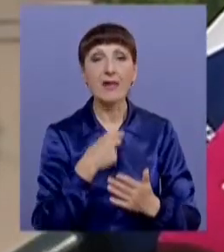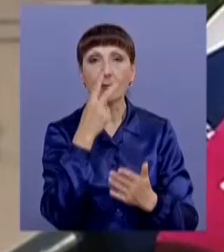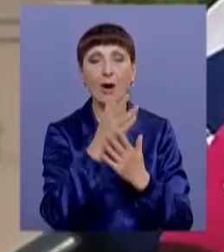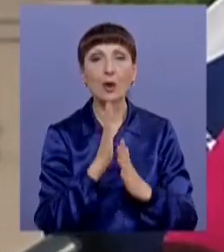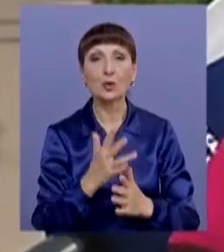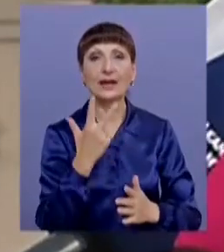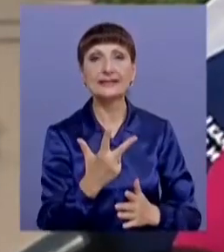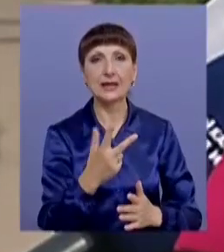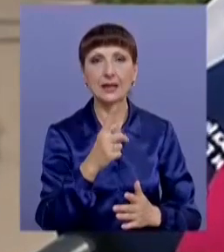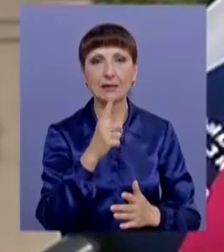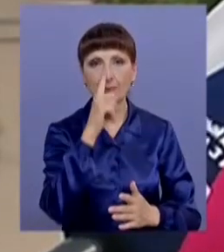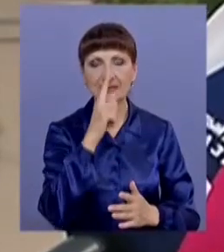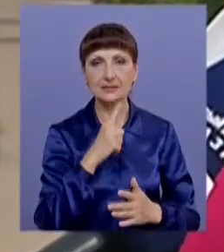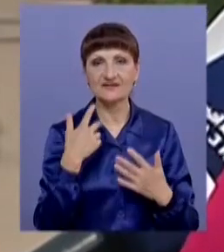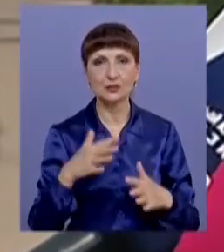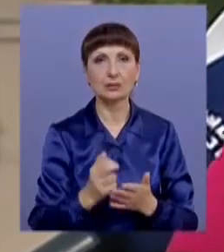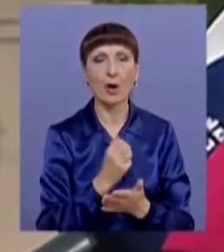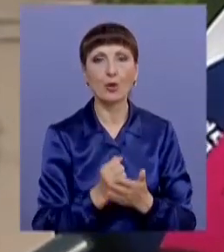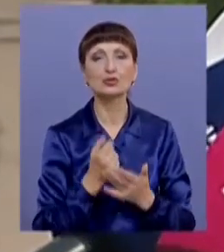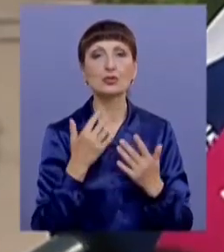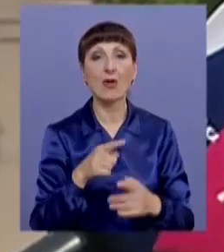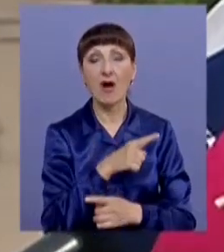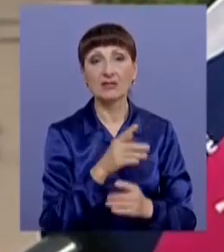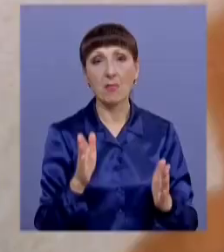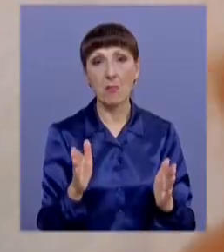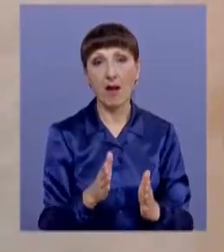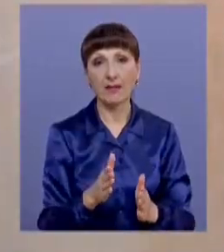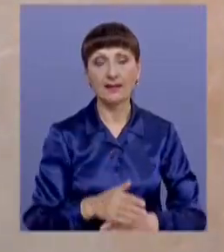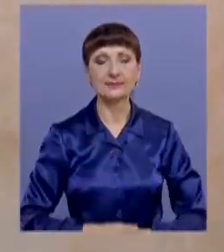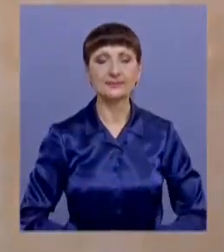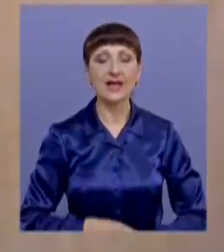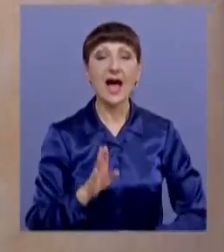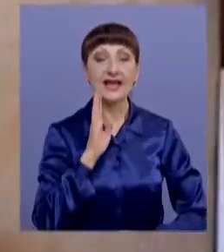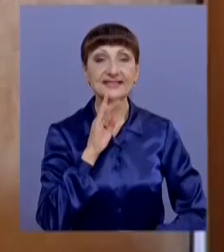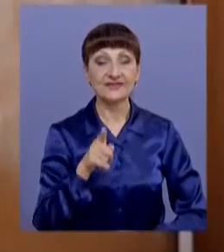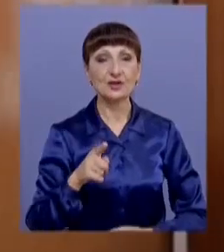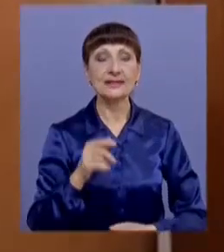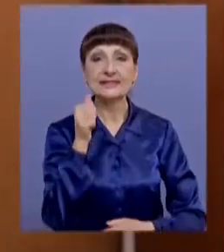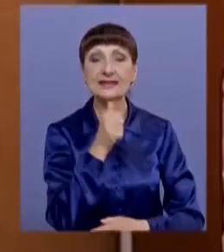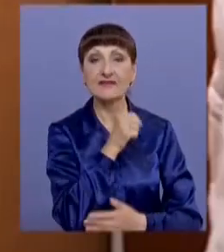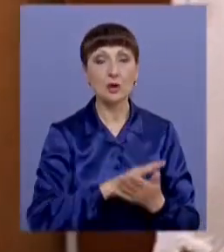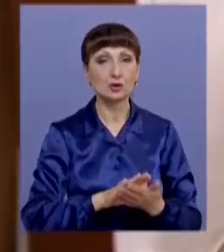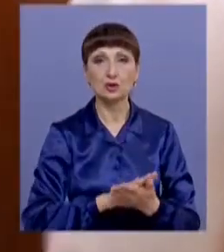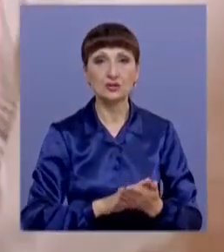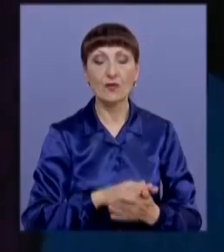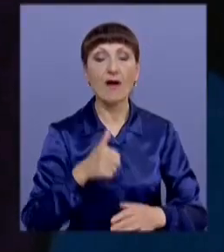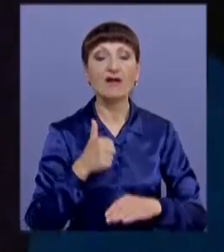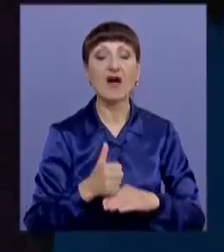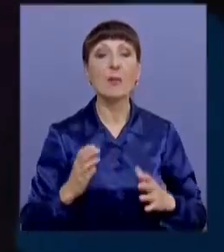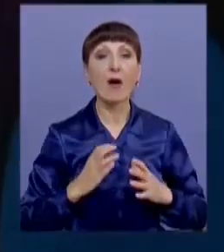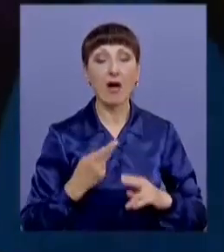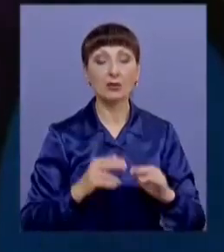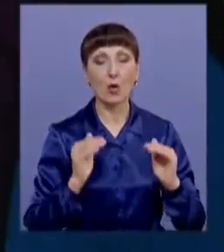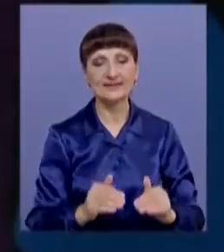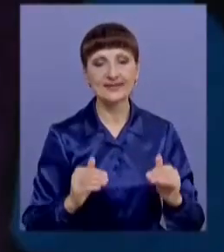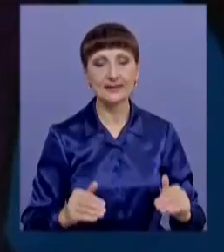только квартал доход, где превышения нет. А вот Марине Ничковой скрывать нечего. Главное богатство –